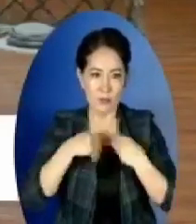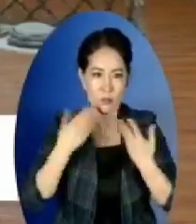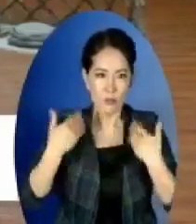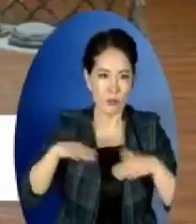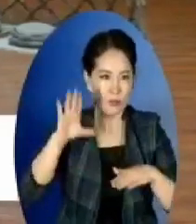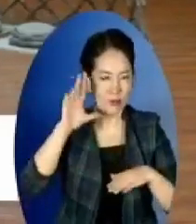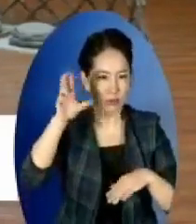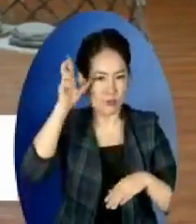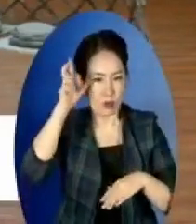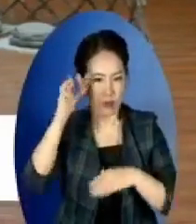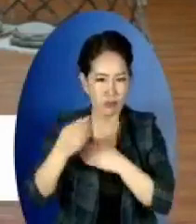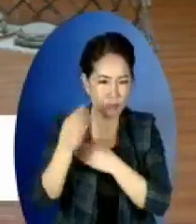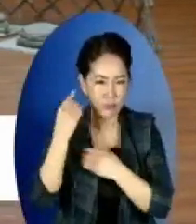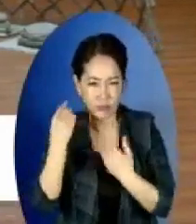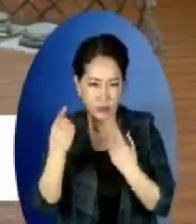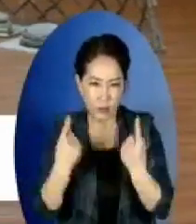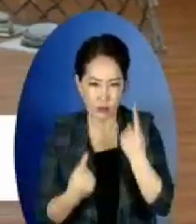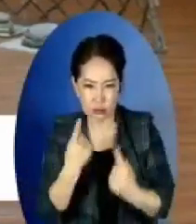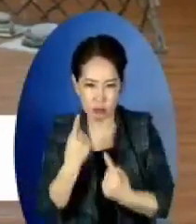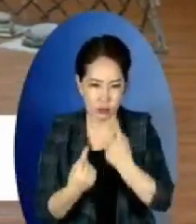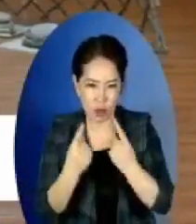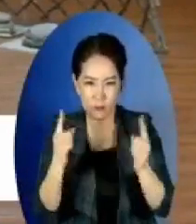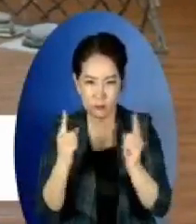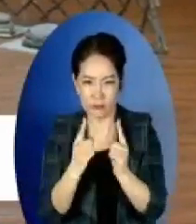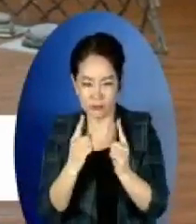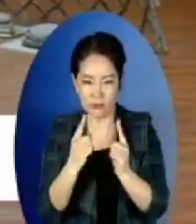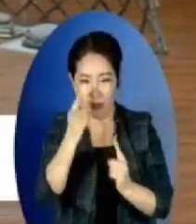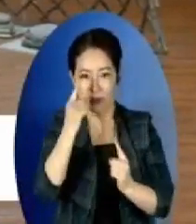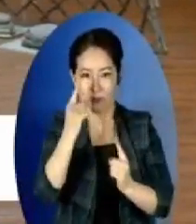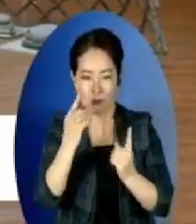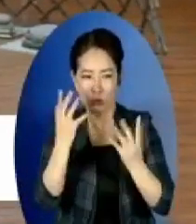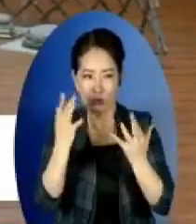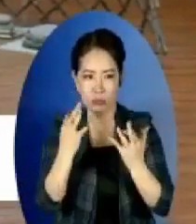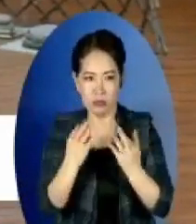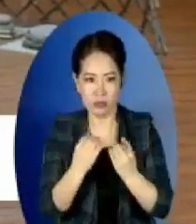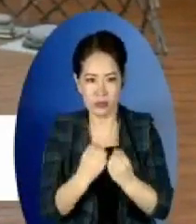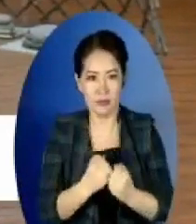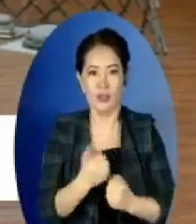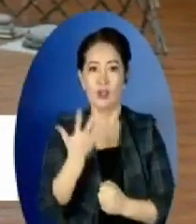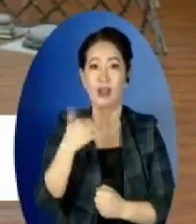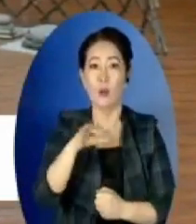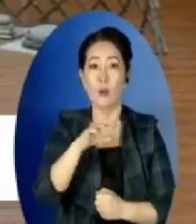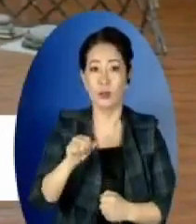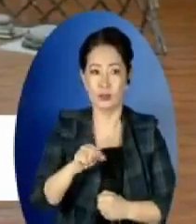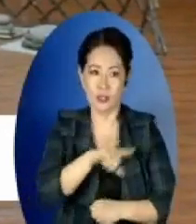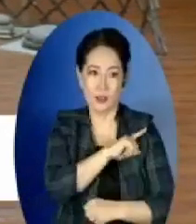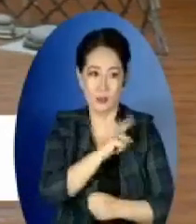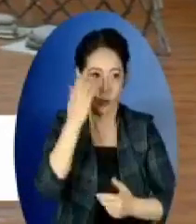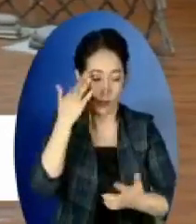бүжгийн боловсролоор өсөлддөг байна. Өнгөрсөн 1 жилийн хугацаанд 5 удаагийн тулааныг зохион байгуулжээ.